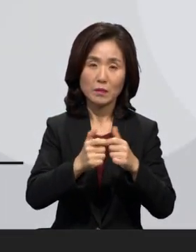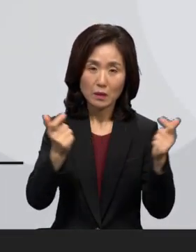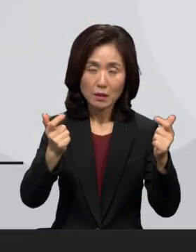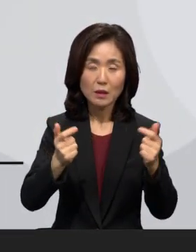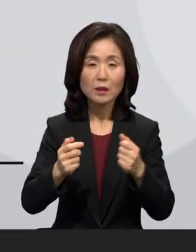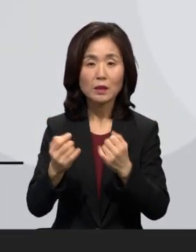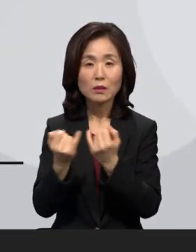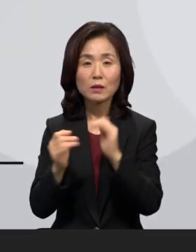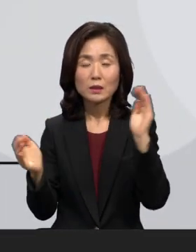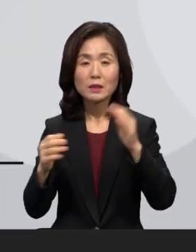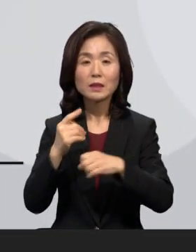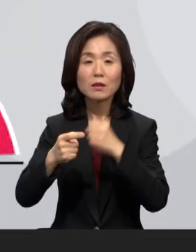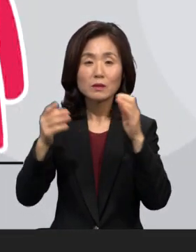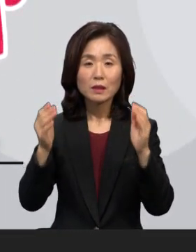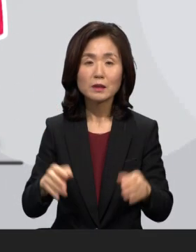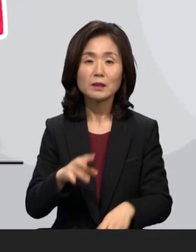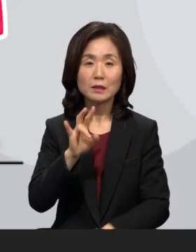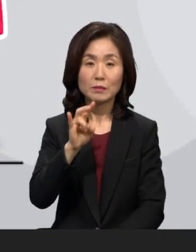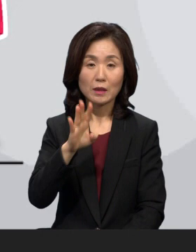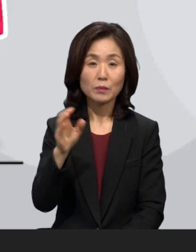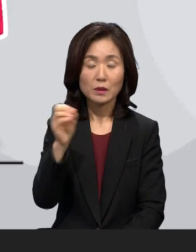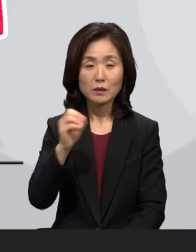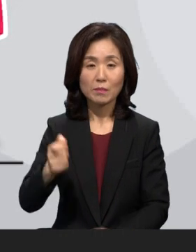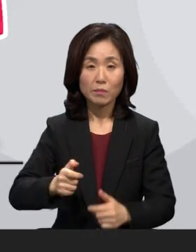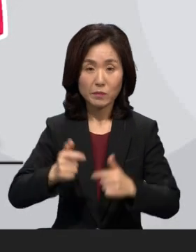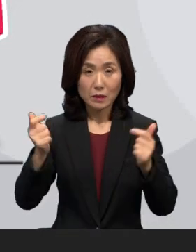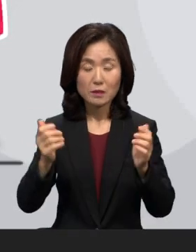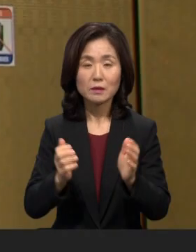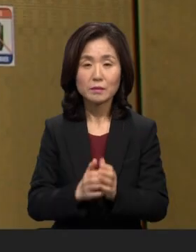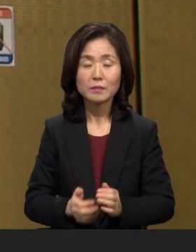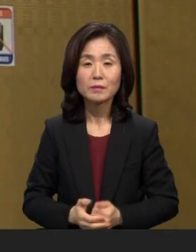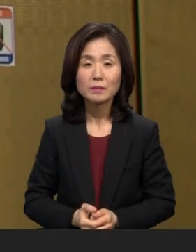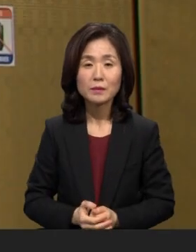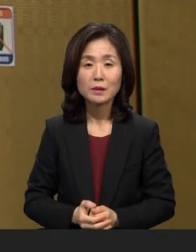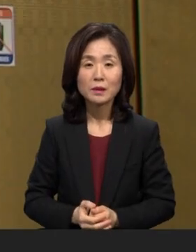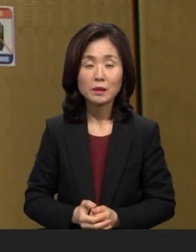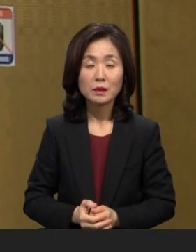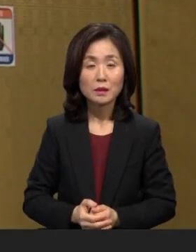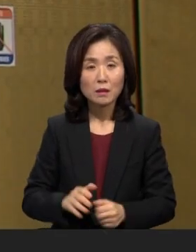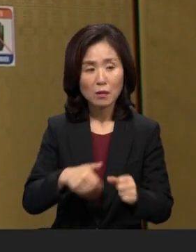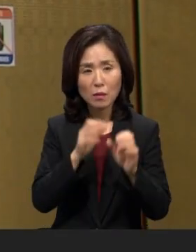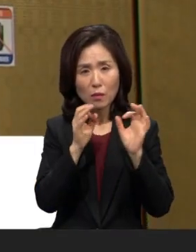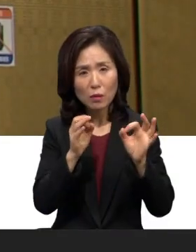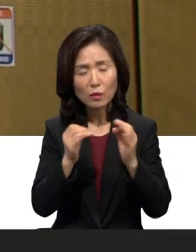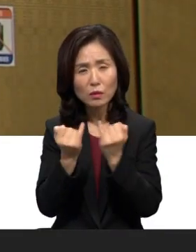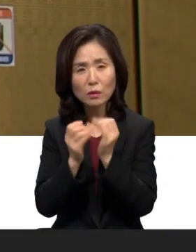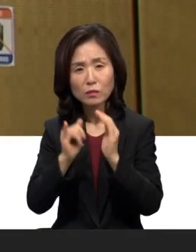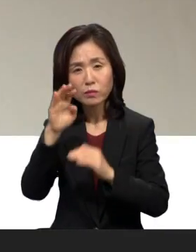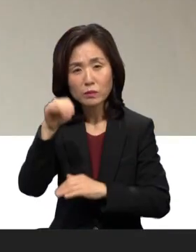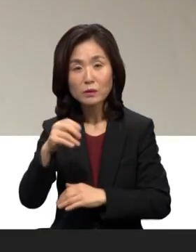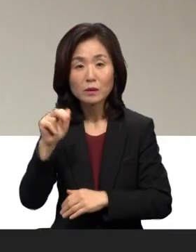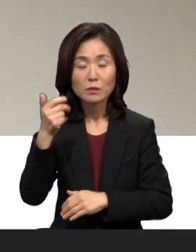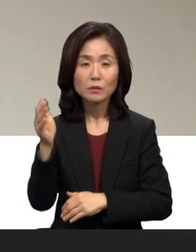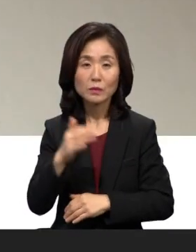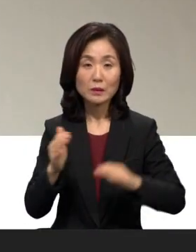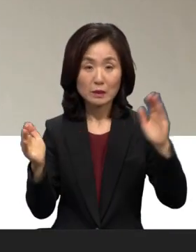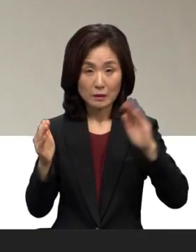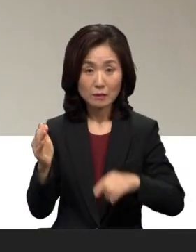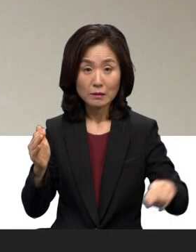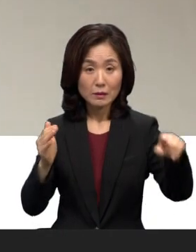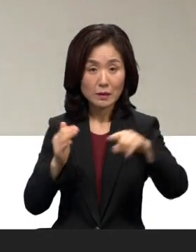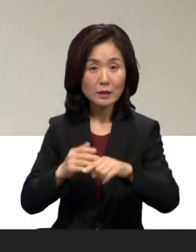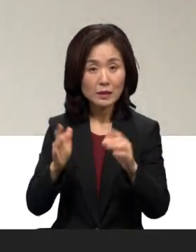학생은 1년 사이 24% 나 급증했습니다 사정이 이렇자 여성가족부는 다음주부터 학생들의